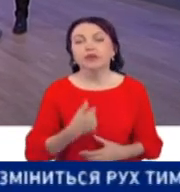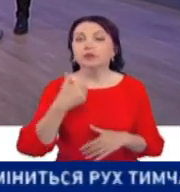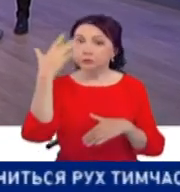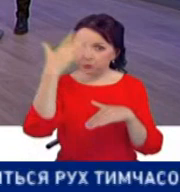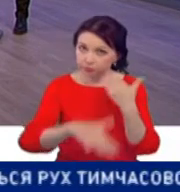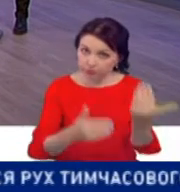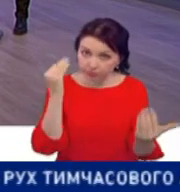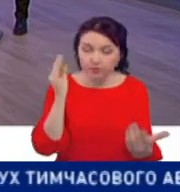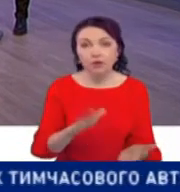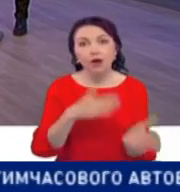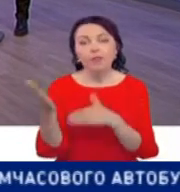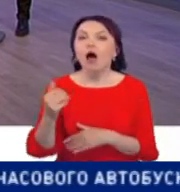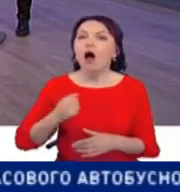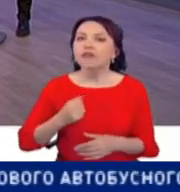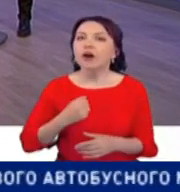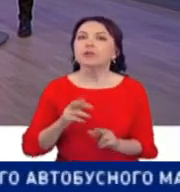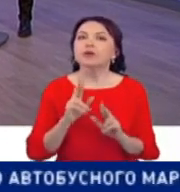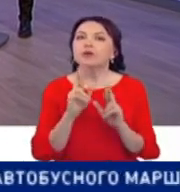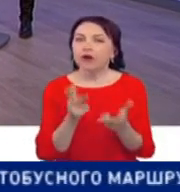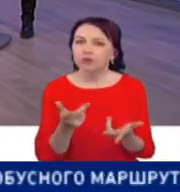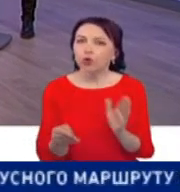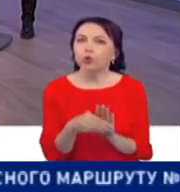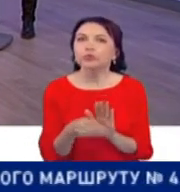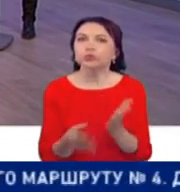Сергію. В армії як з корупцією?